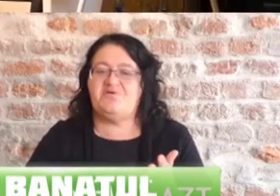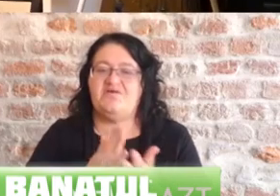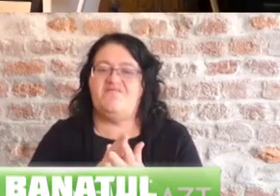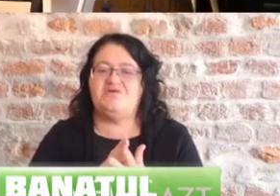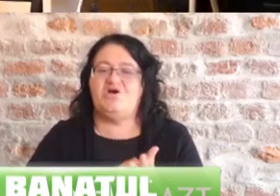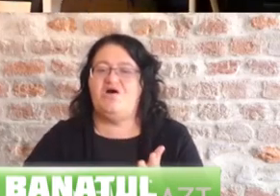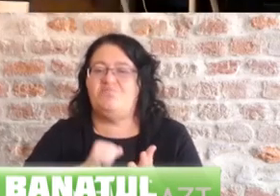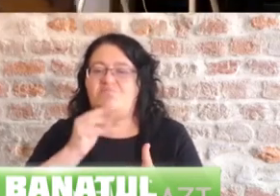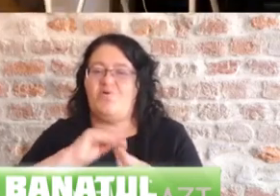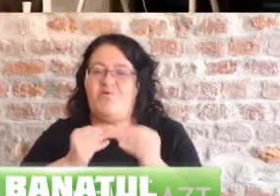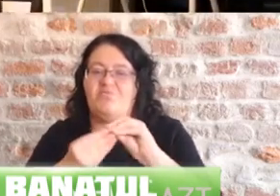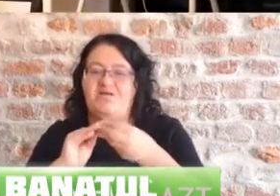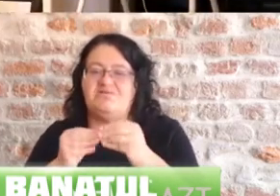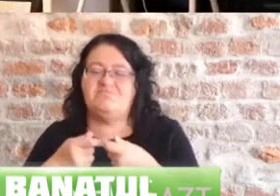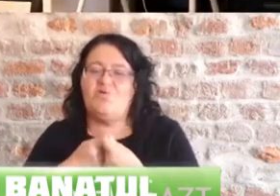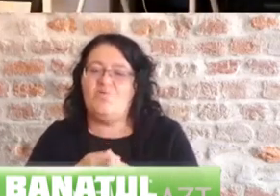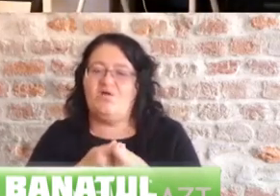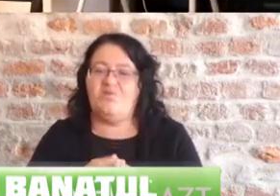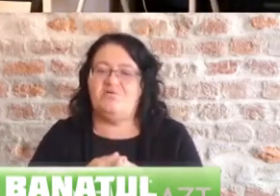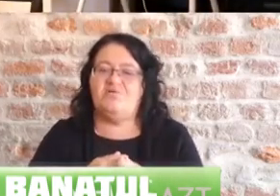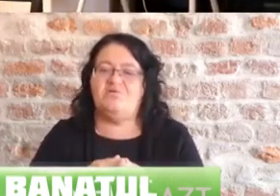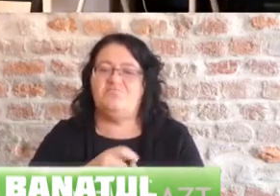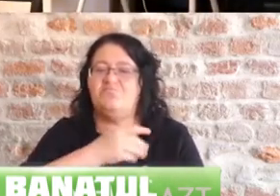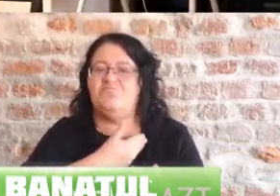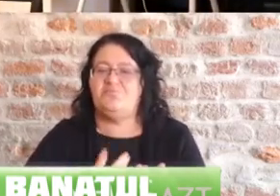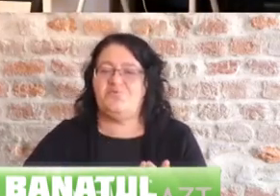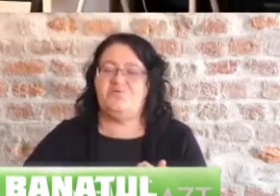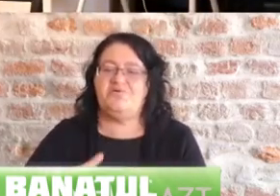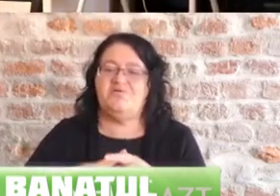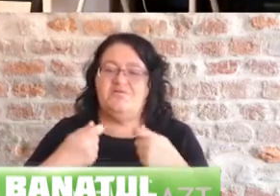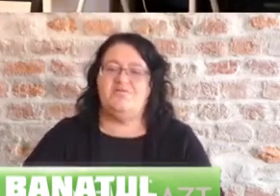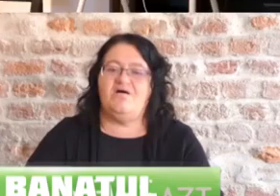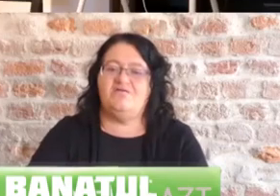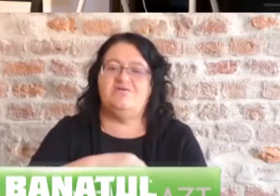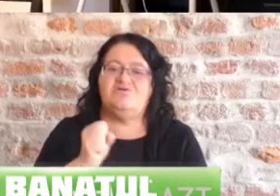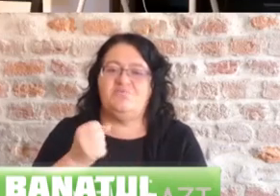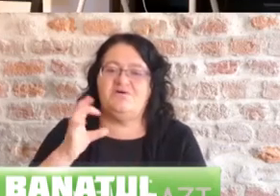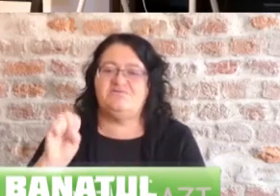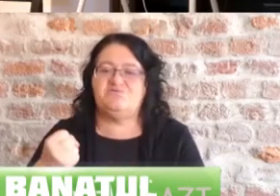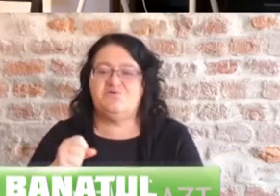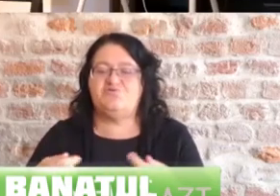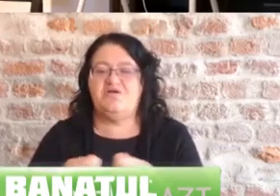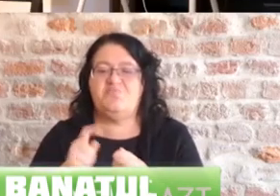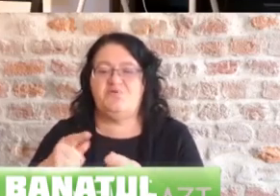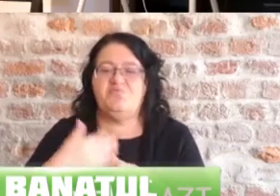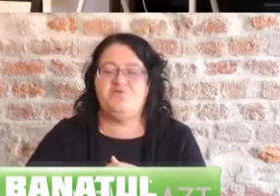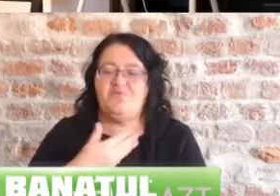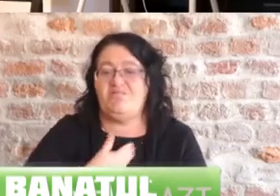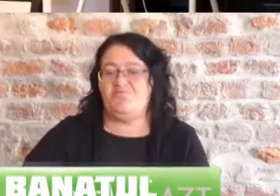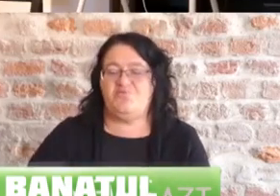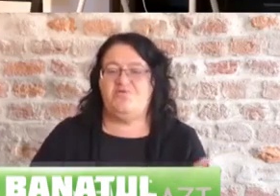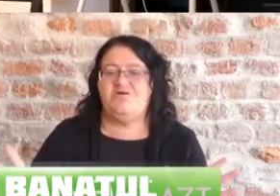așa o complexitate datorită colaborării noștri cu Prodit București, cu domnul arhitect Șerban Sturza și cu toată echipa lui minunată de